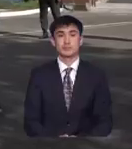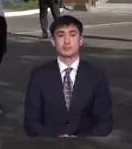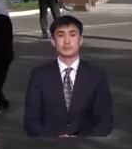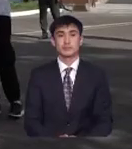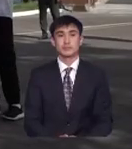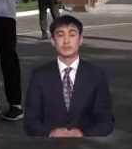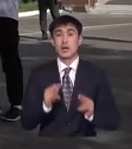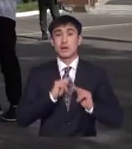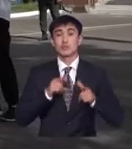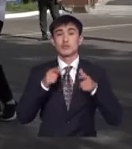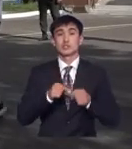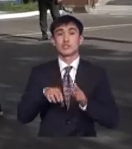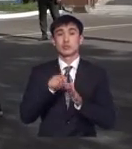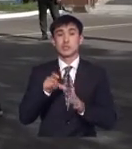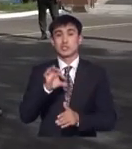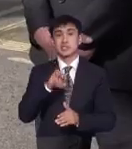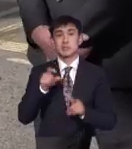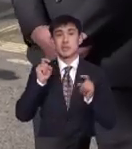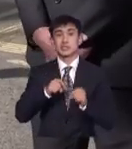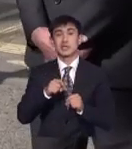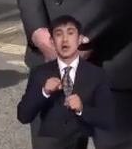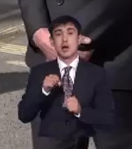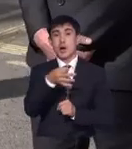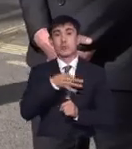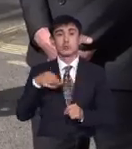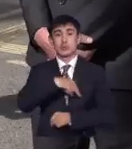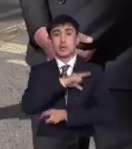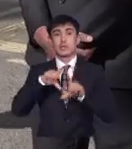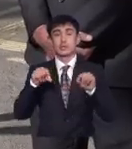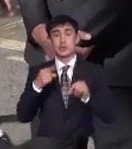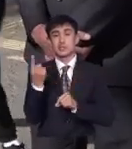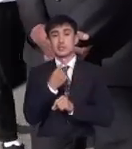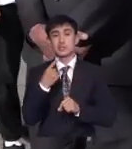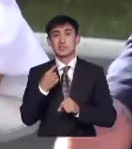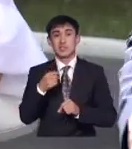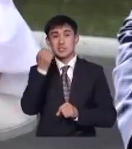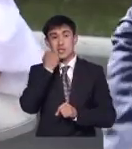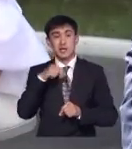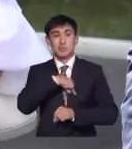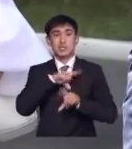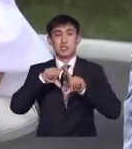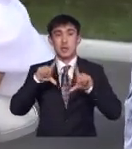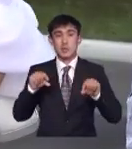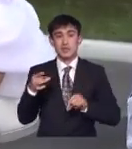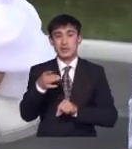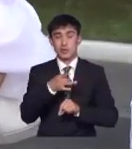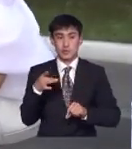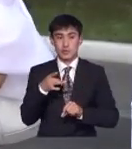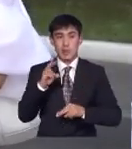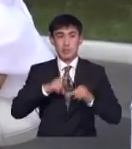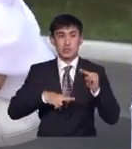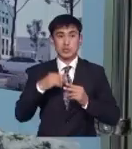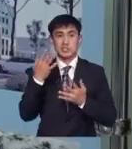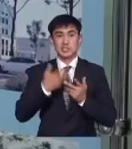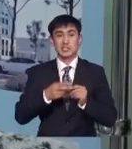В рамках рабочего визита депутаты Сената посетили и областную больницу, один из самых старых медицинских объектов региона, построенный